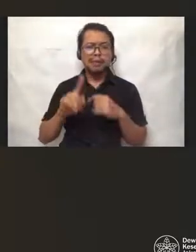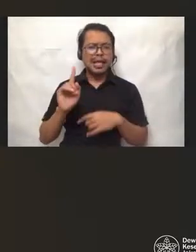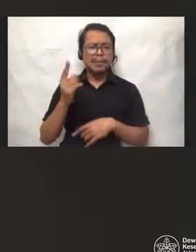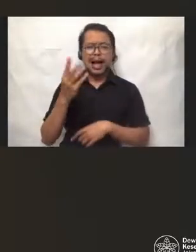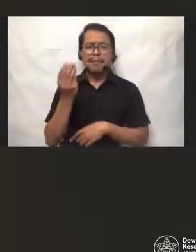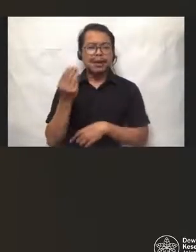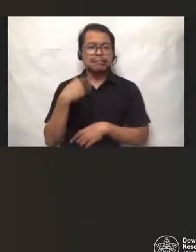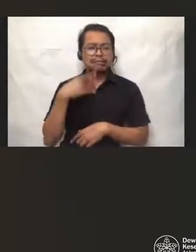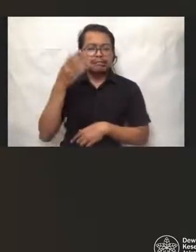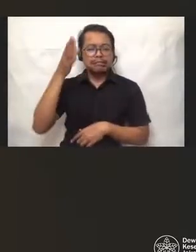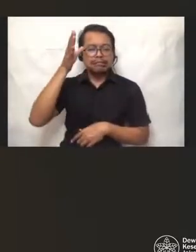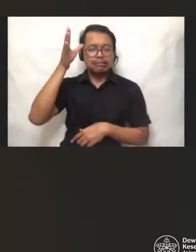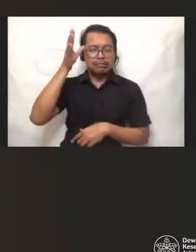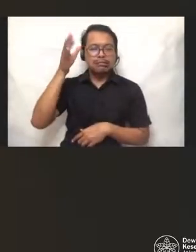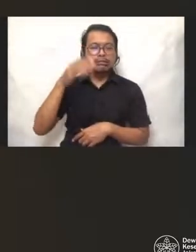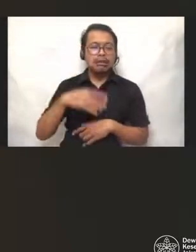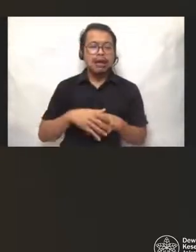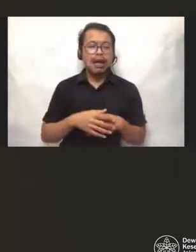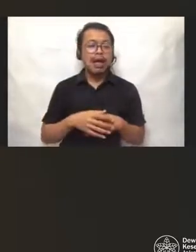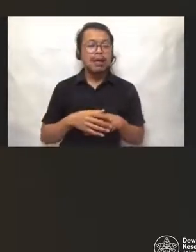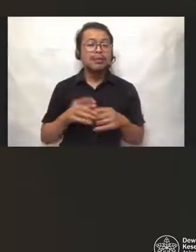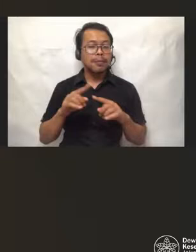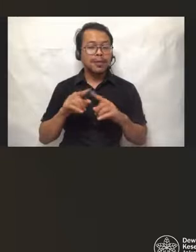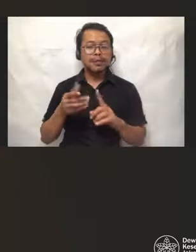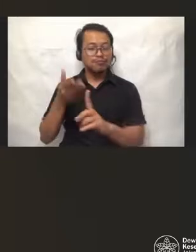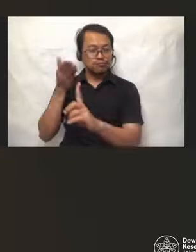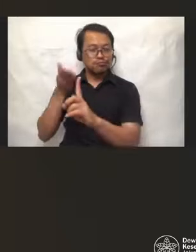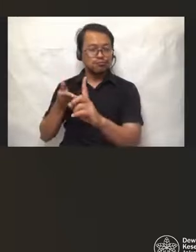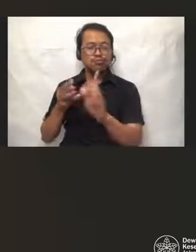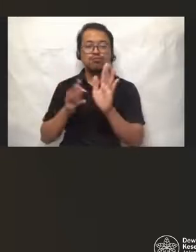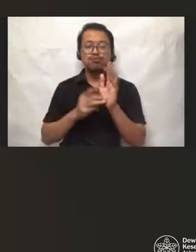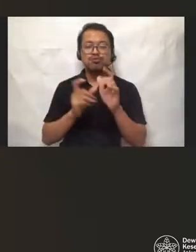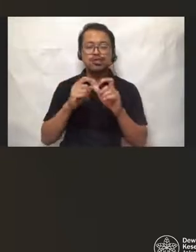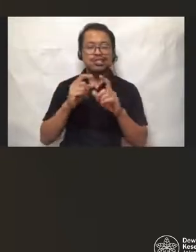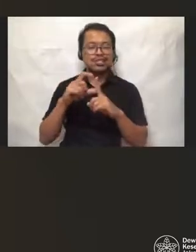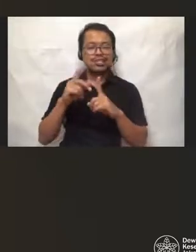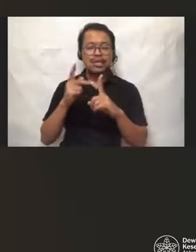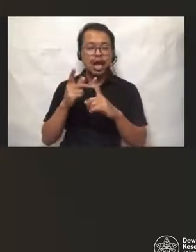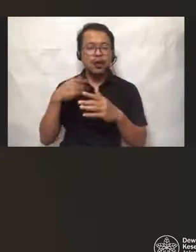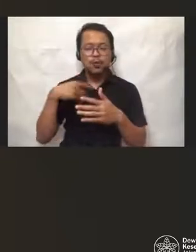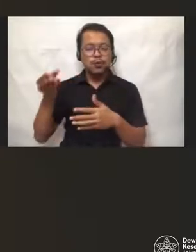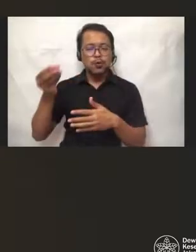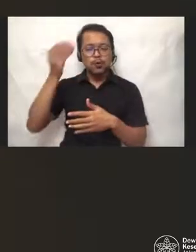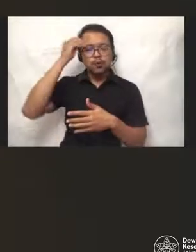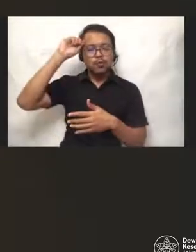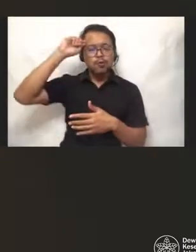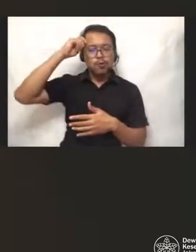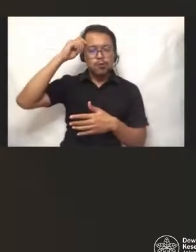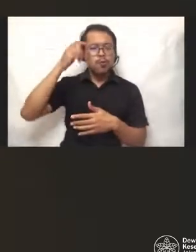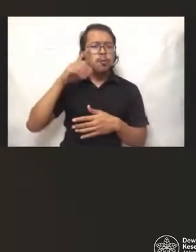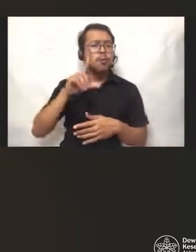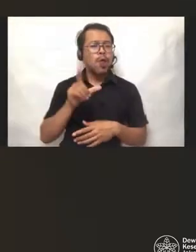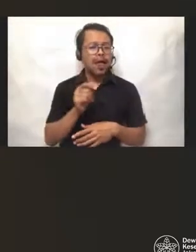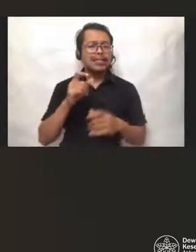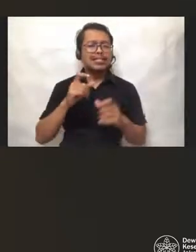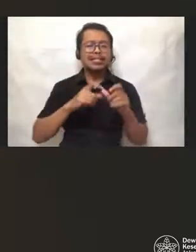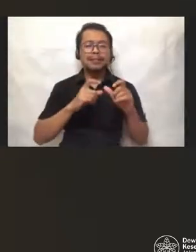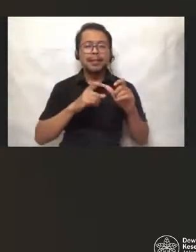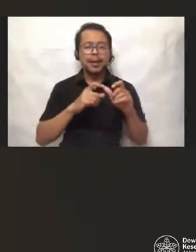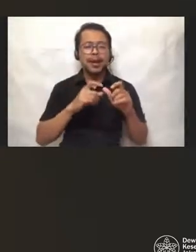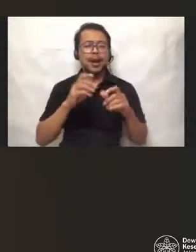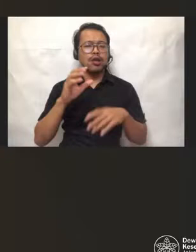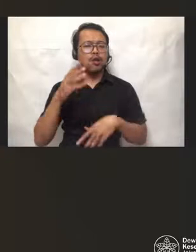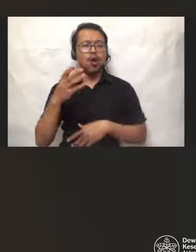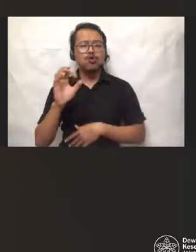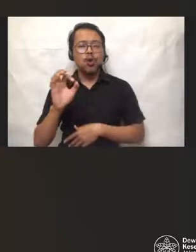Mulia. Tapi nama beliau betul-betul terpatri pada sel memori otak saya sekitar bulan September atau Oktober